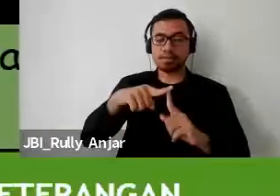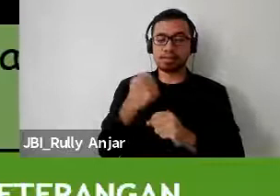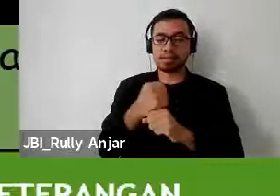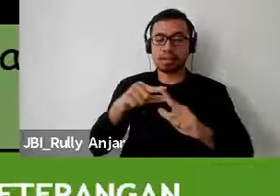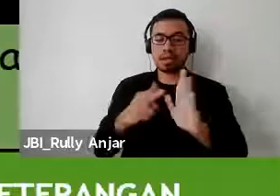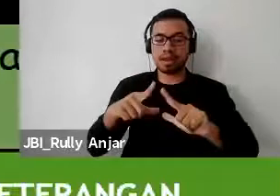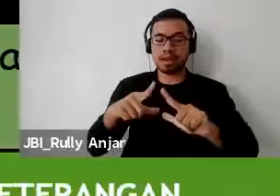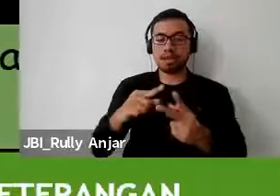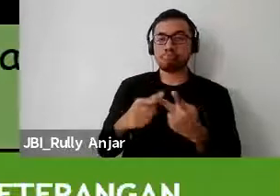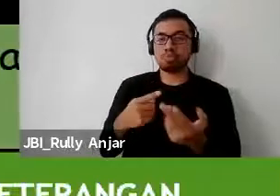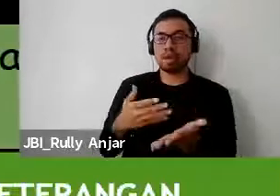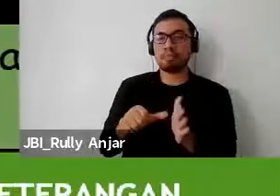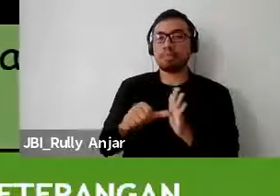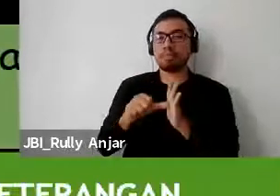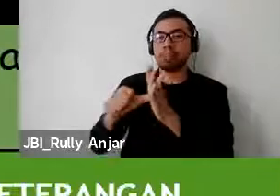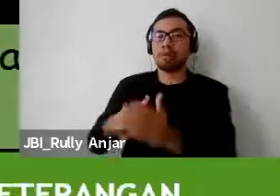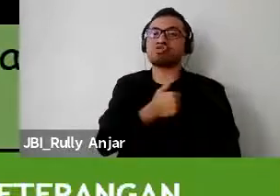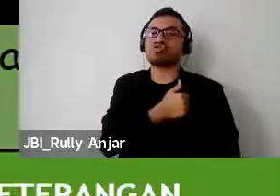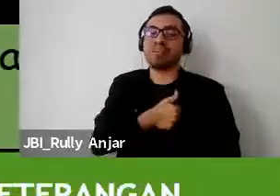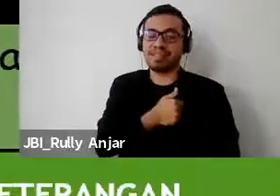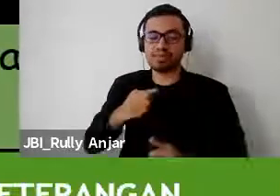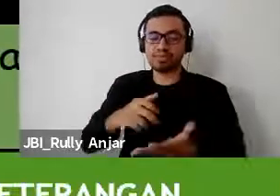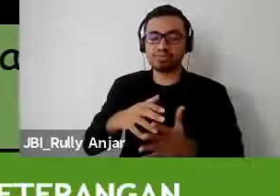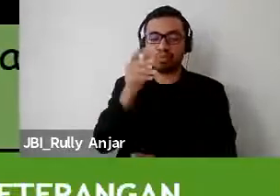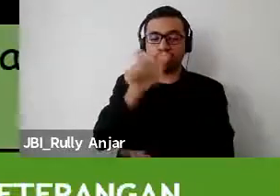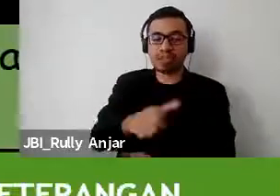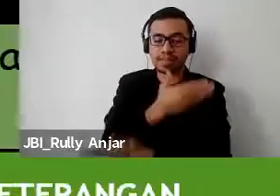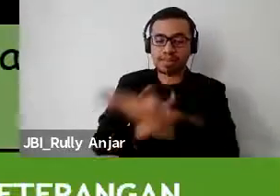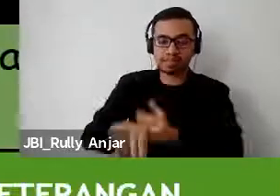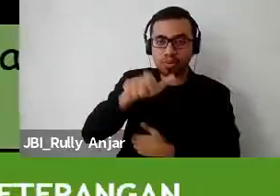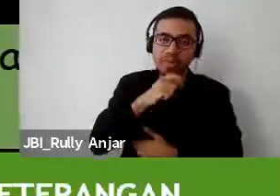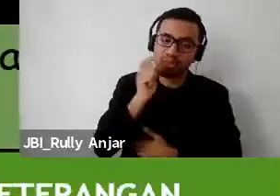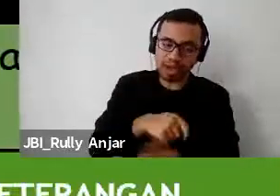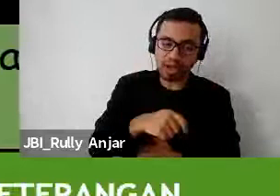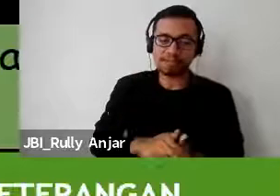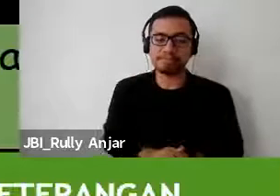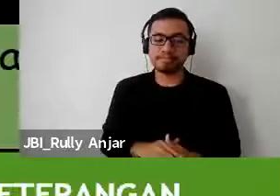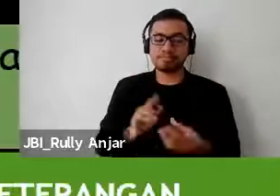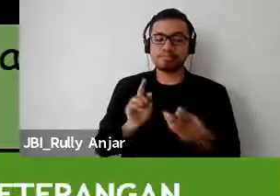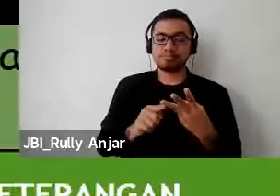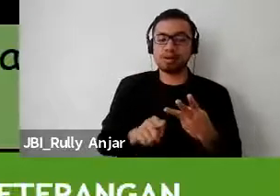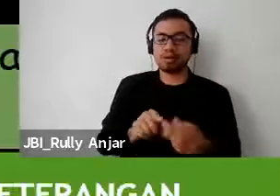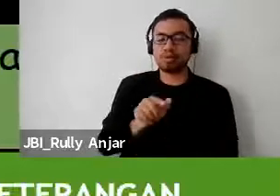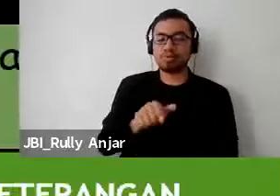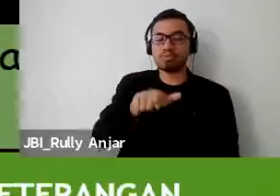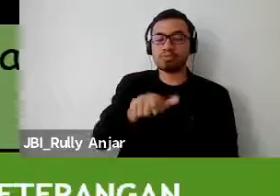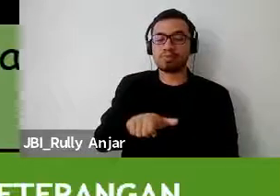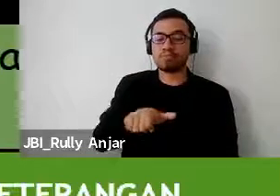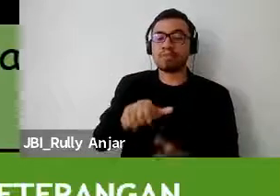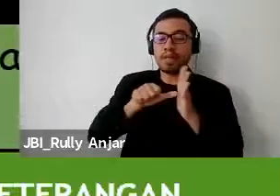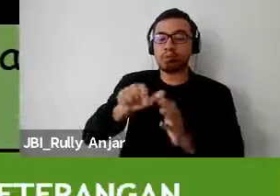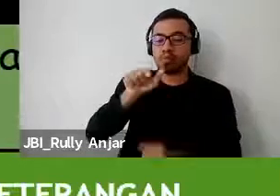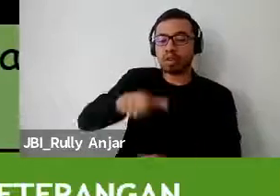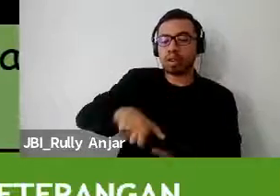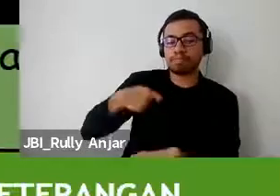lansia. Kemudian bantuan sosial untuk mahasiswa luar DIY yang terdampak COVID-19. Kita lakukan juga dapur umum. Kemudian